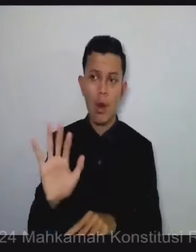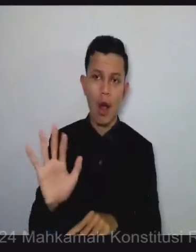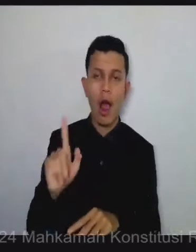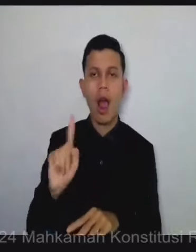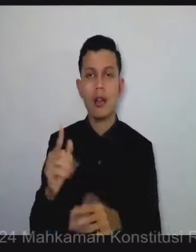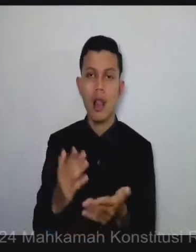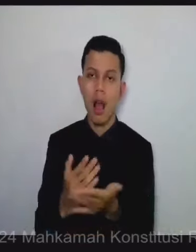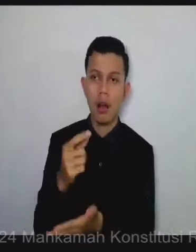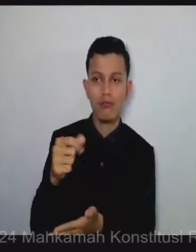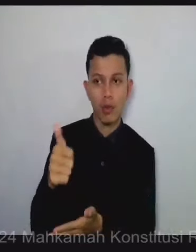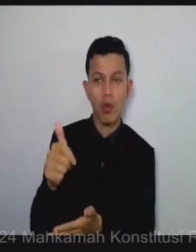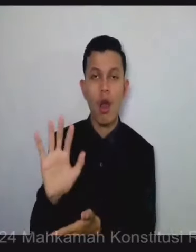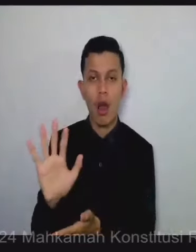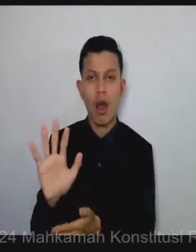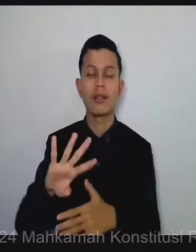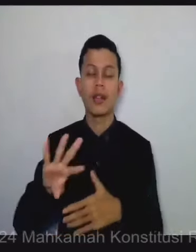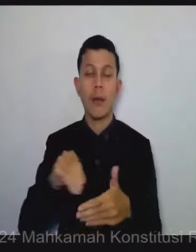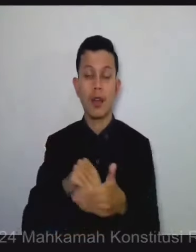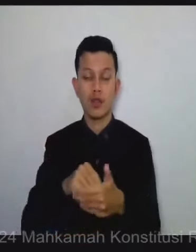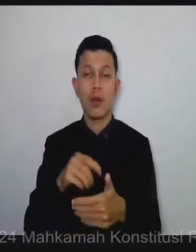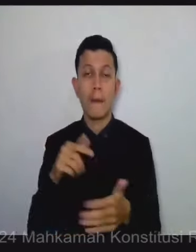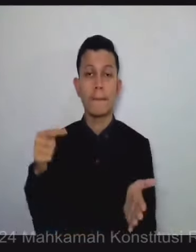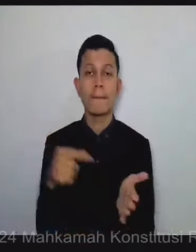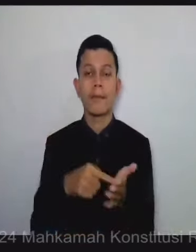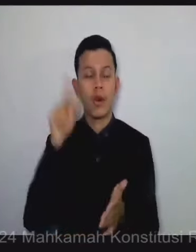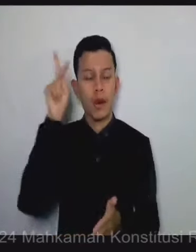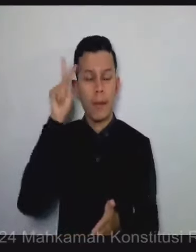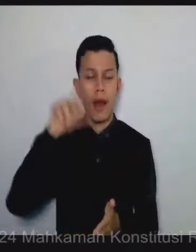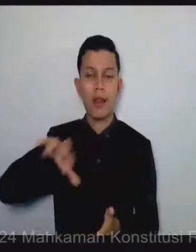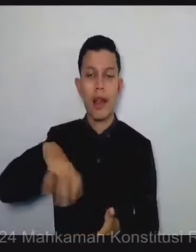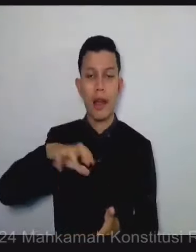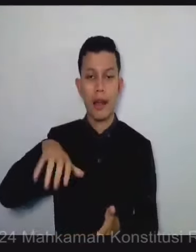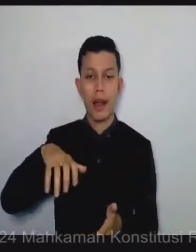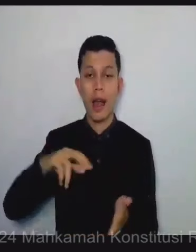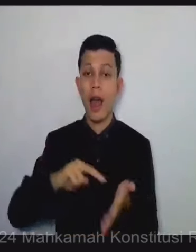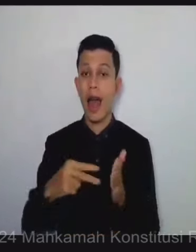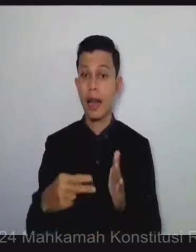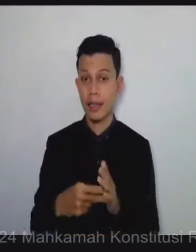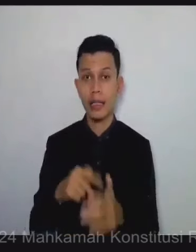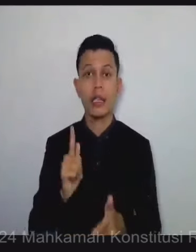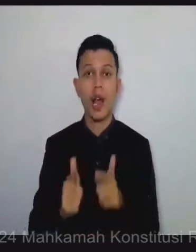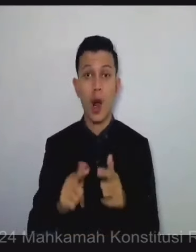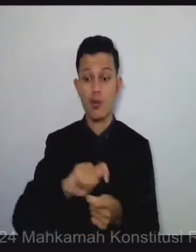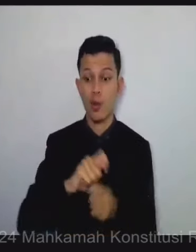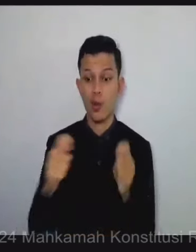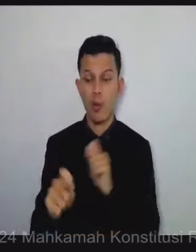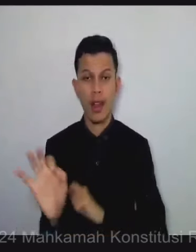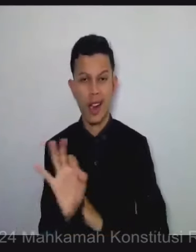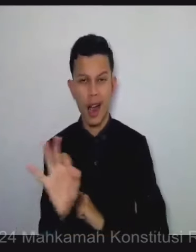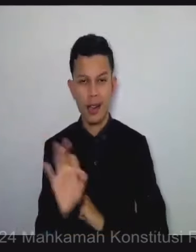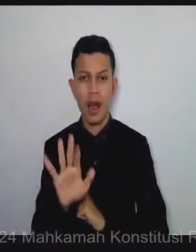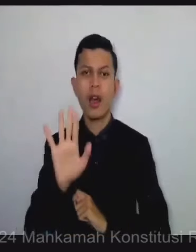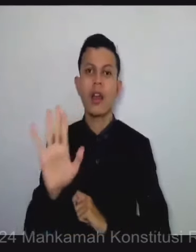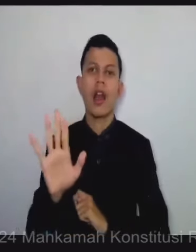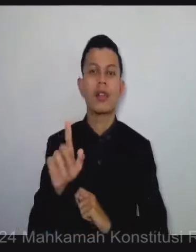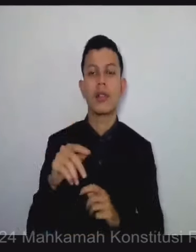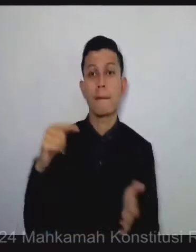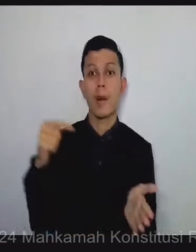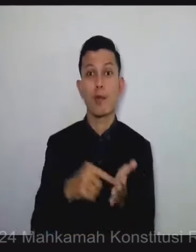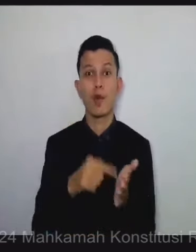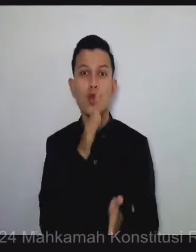pelanggaran Pemilu termasuk dalam hal ini pemilihan kepala daerah artinya bilamana perubahan dimaksud tidak dilakukan hal demikian akan mengancam terwujudnya pemilu yang